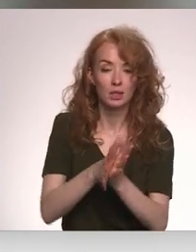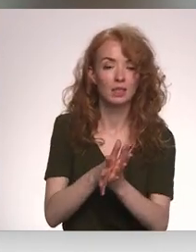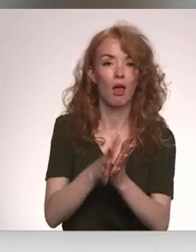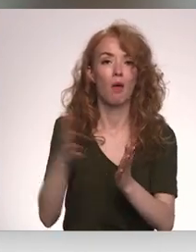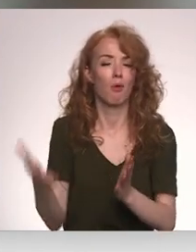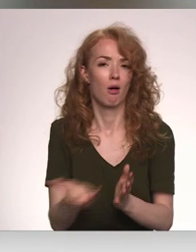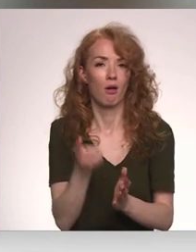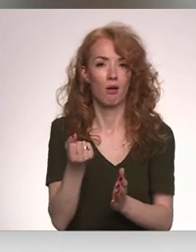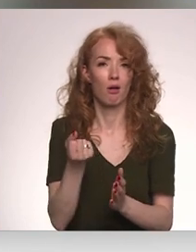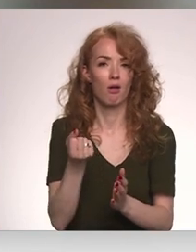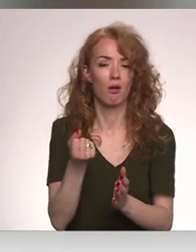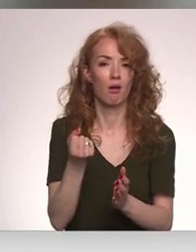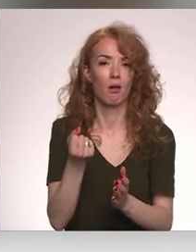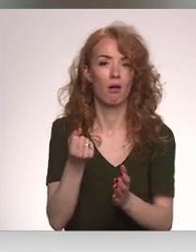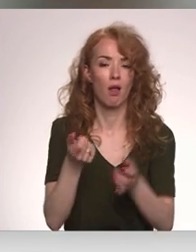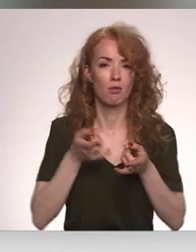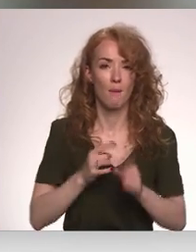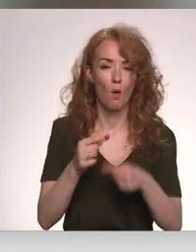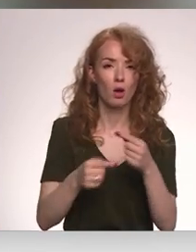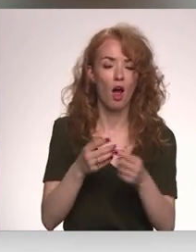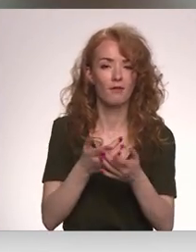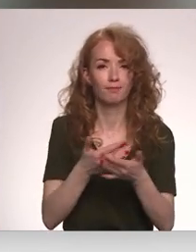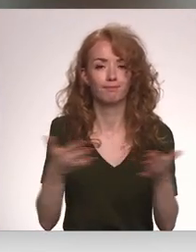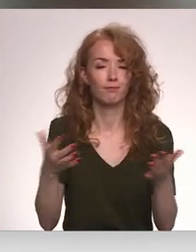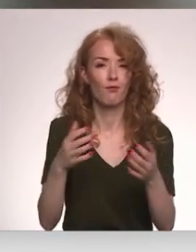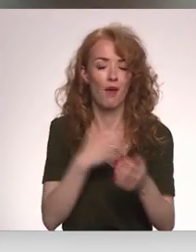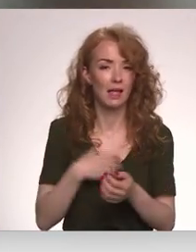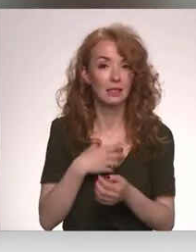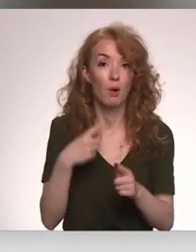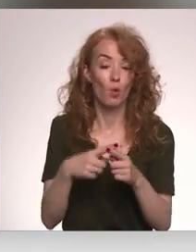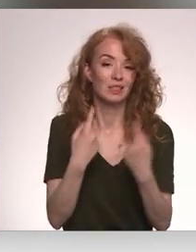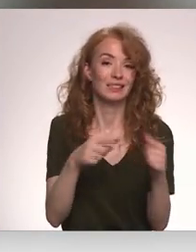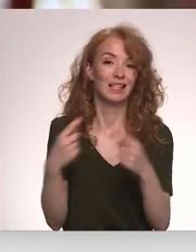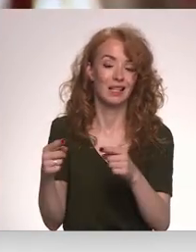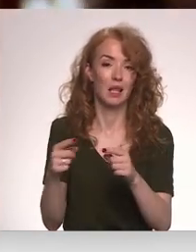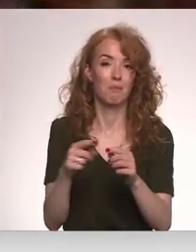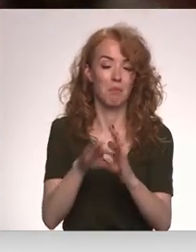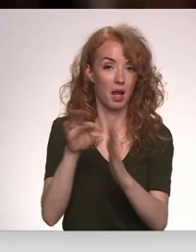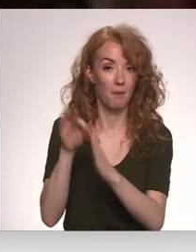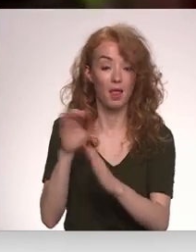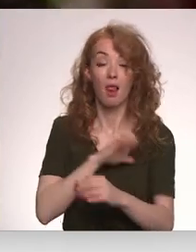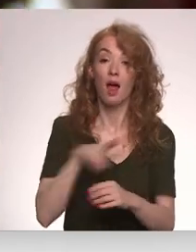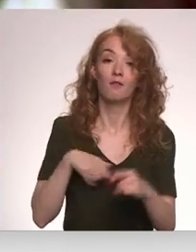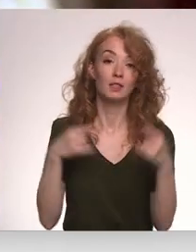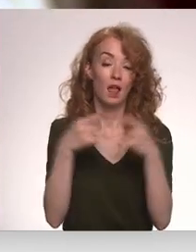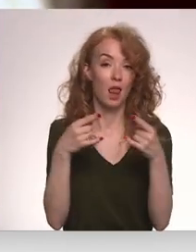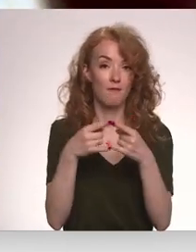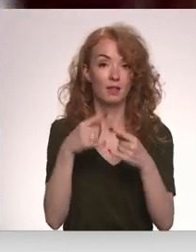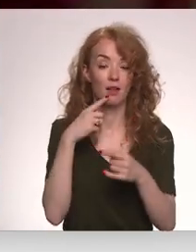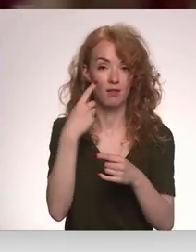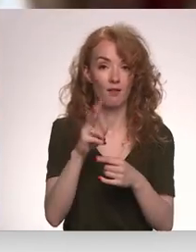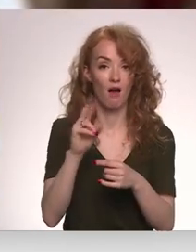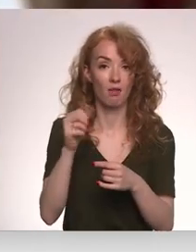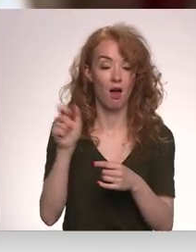ar demogrāfijas vajadzībām un citādiem parametriem. Kā Latvijas televīzijai norādīja